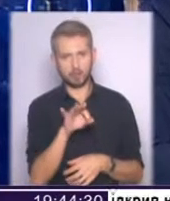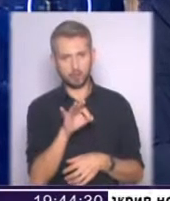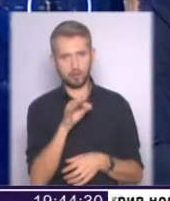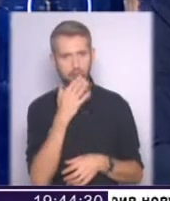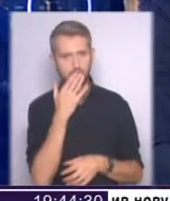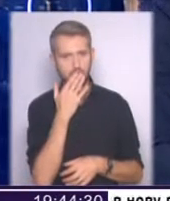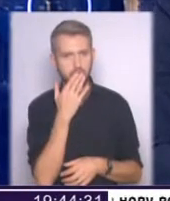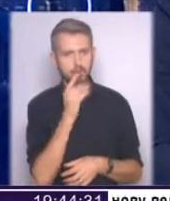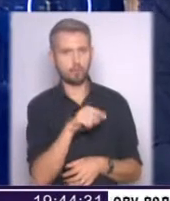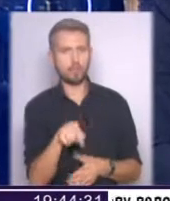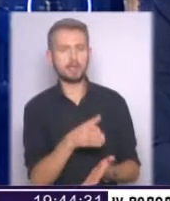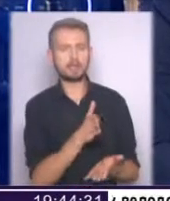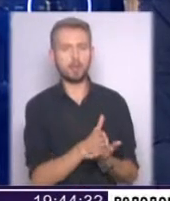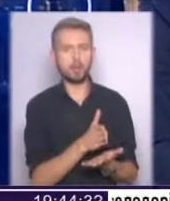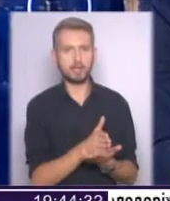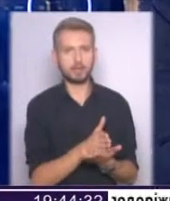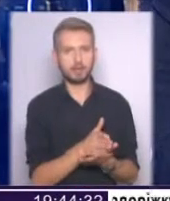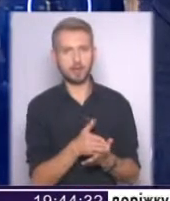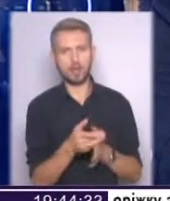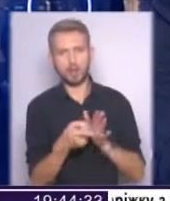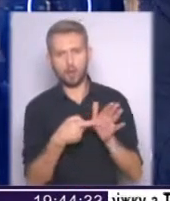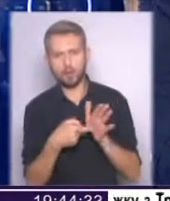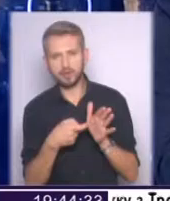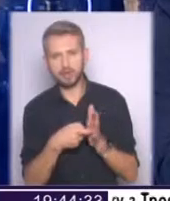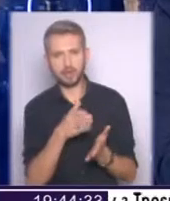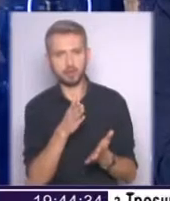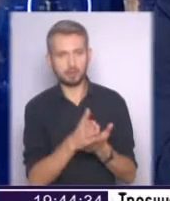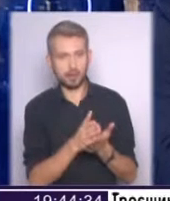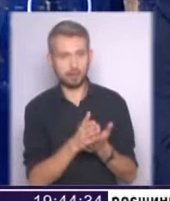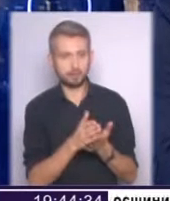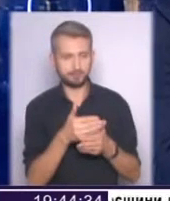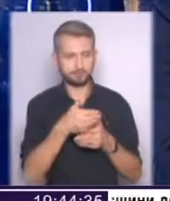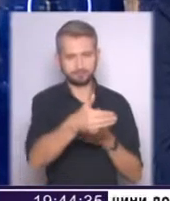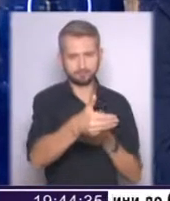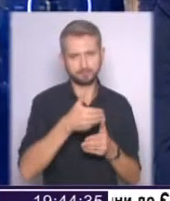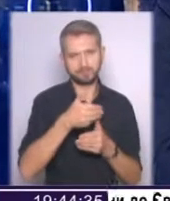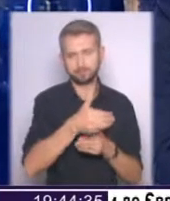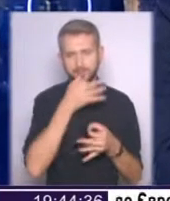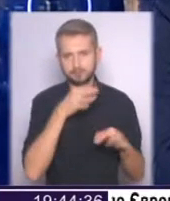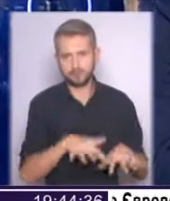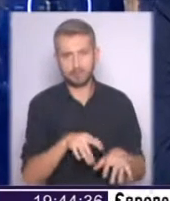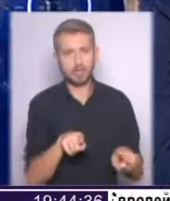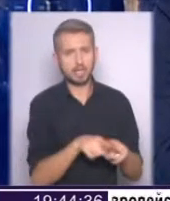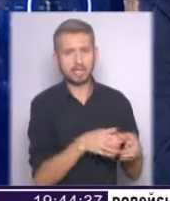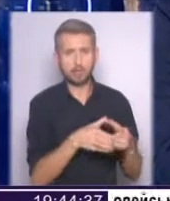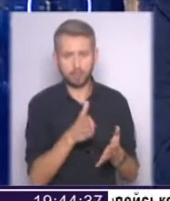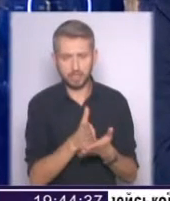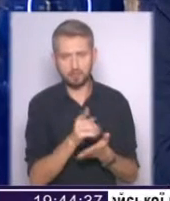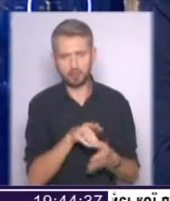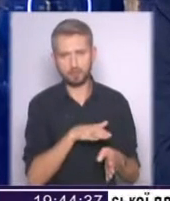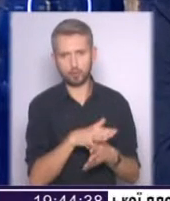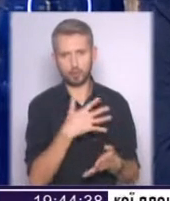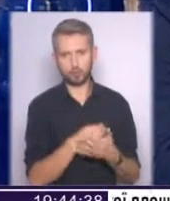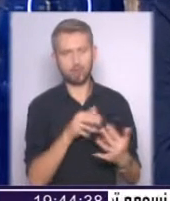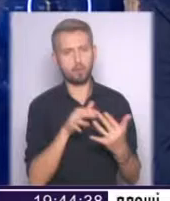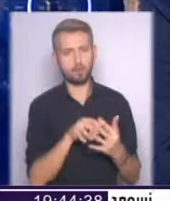операції. Вони знаходяться, розвідка є напередку і так далі, і так далі. Ці загони є, вони виконують свої бойові завдання. Про